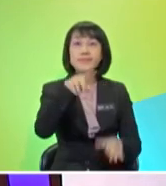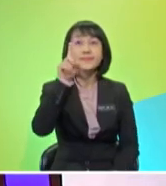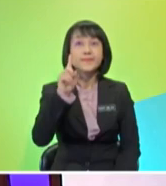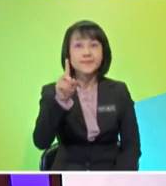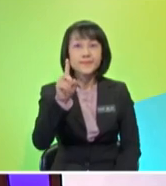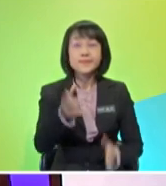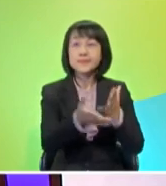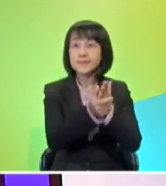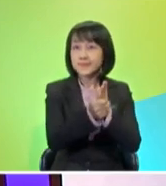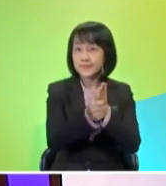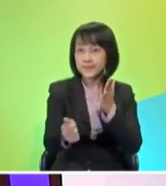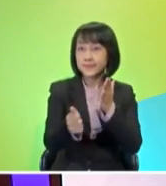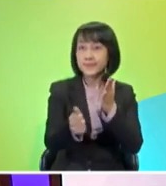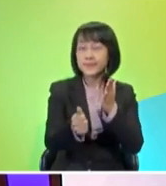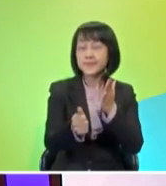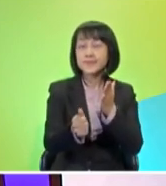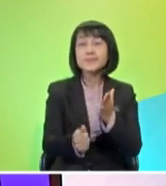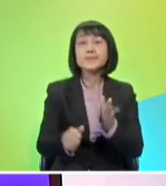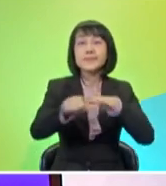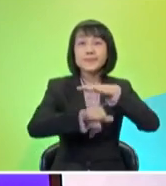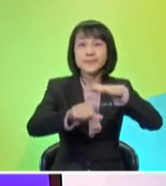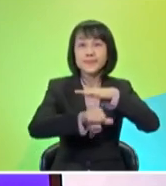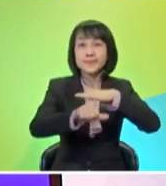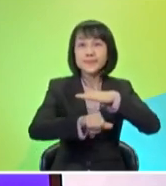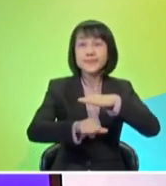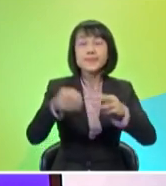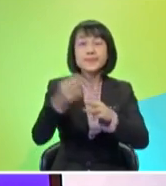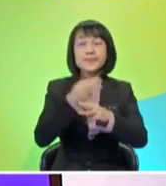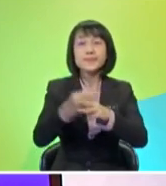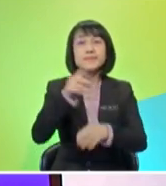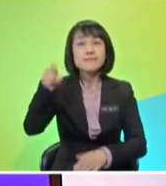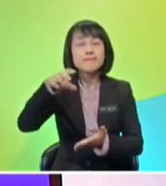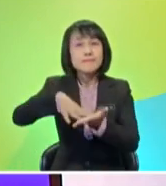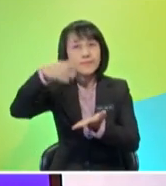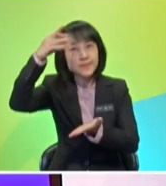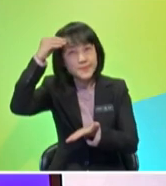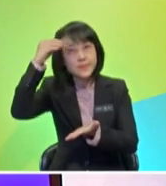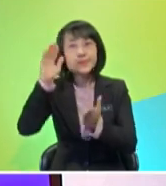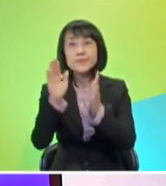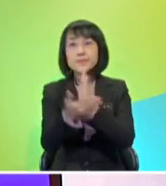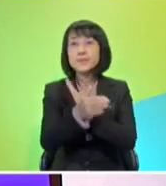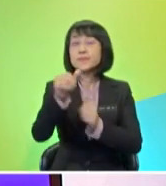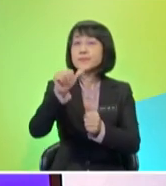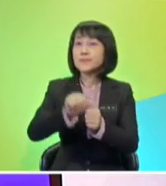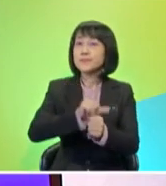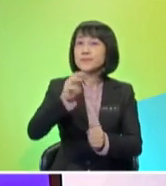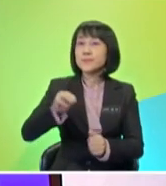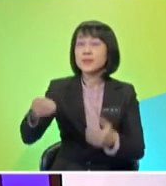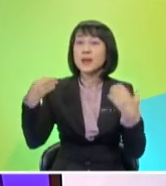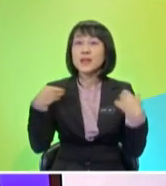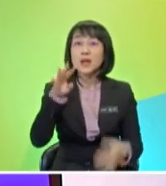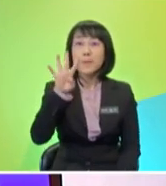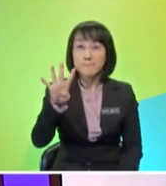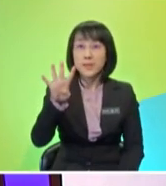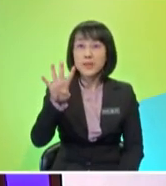salah satu daripada operasi asas matematik yang perlu dikuasai oleh setiap murid. Kita ada 4 sebenarnya, Ria,